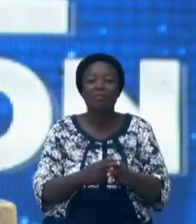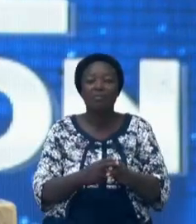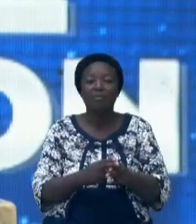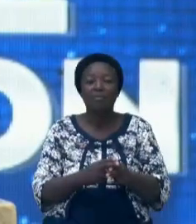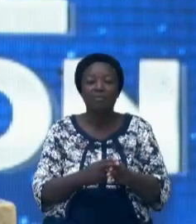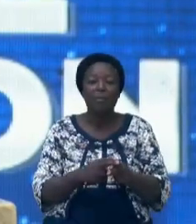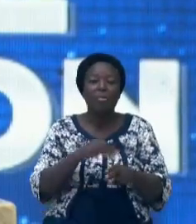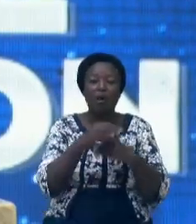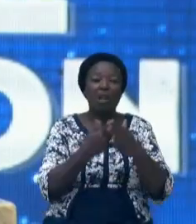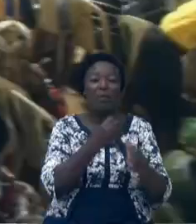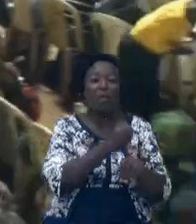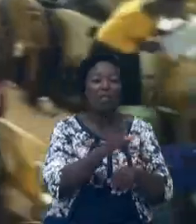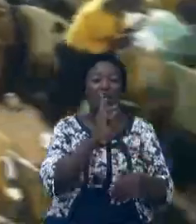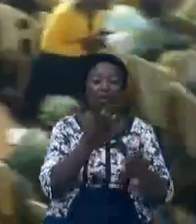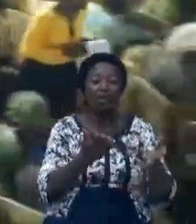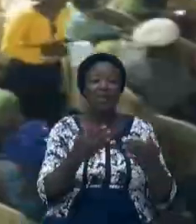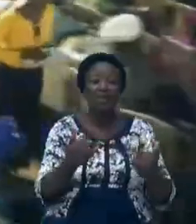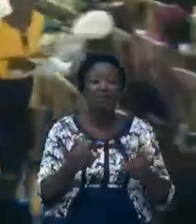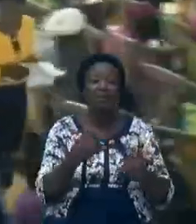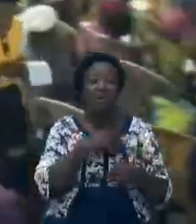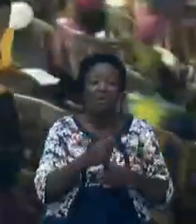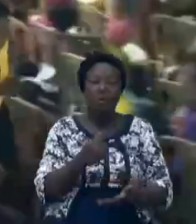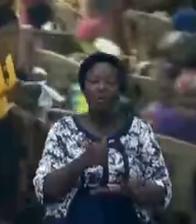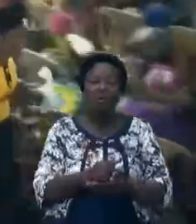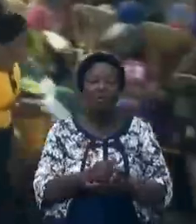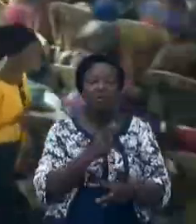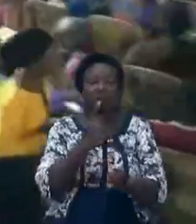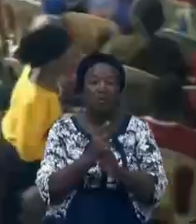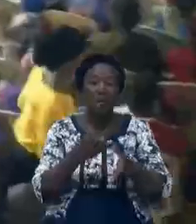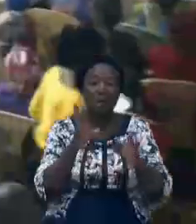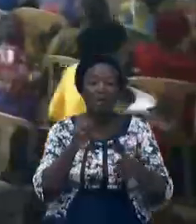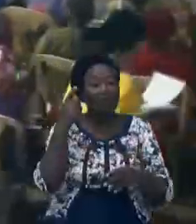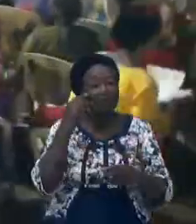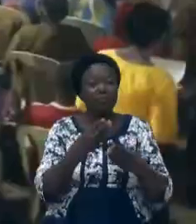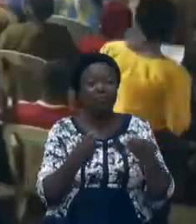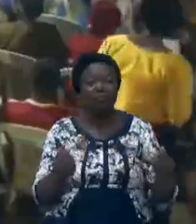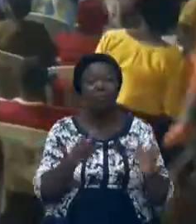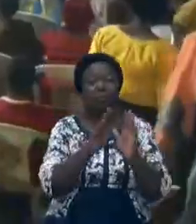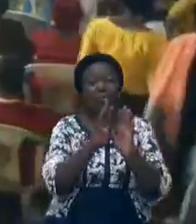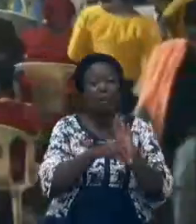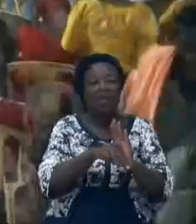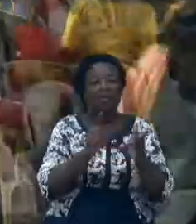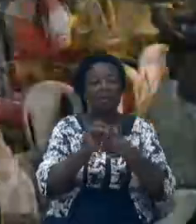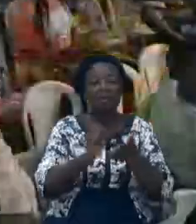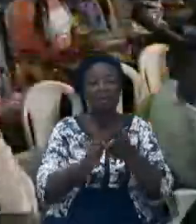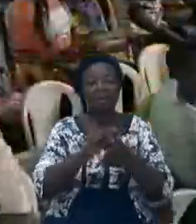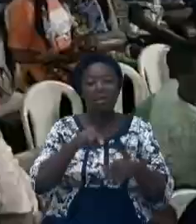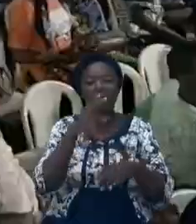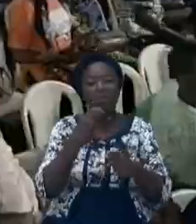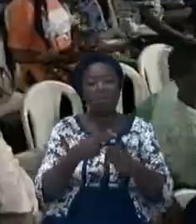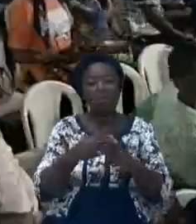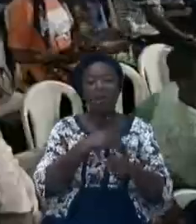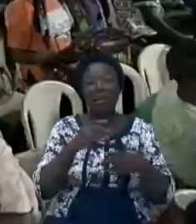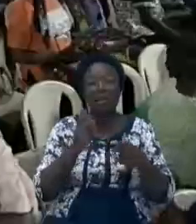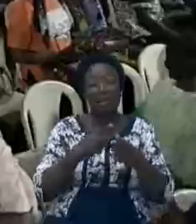au nom de jésus nous conseille sont là nous allons